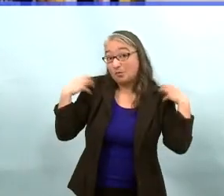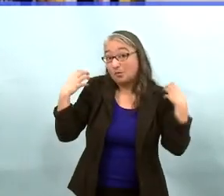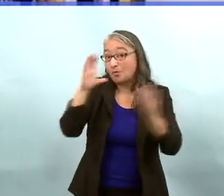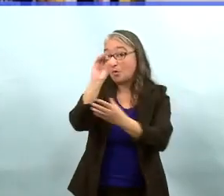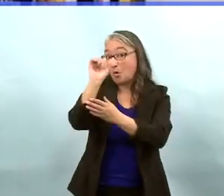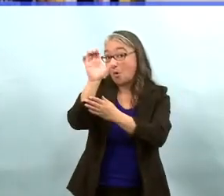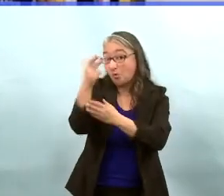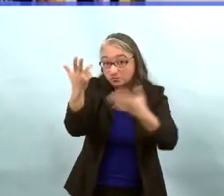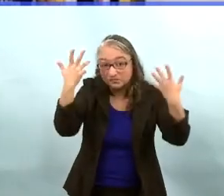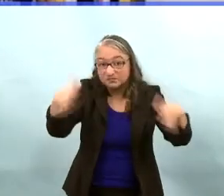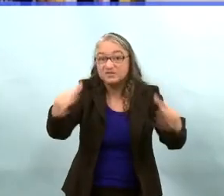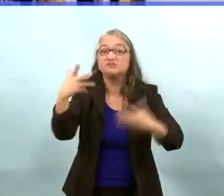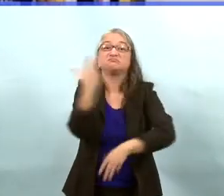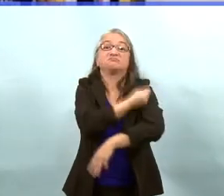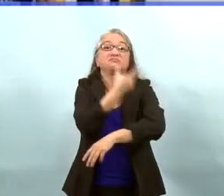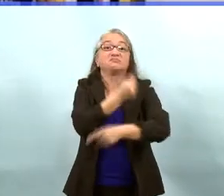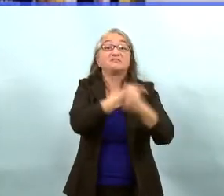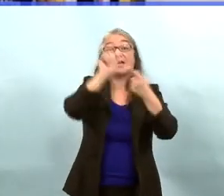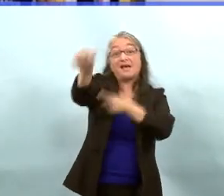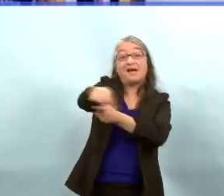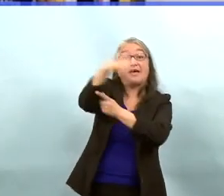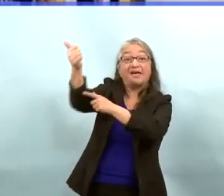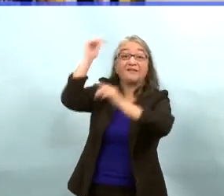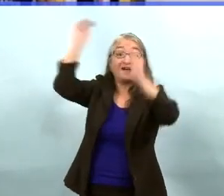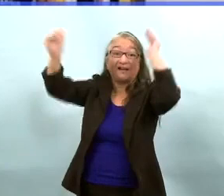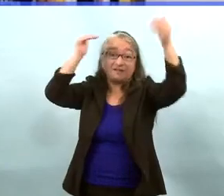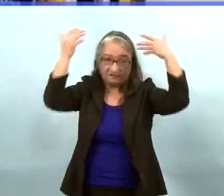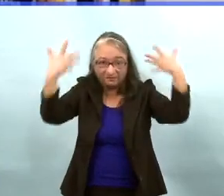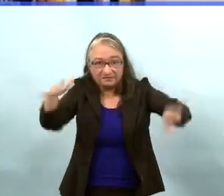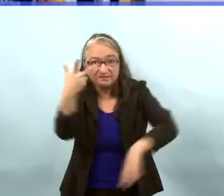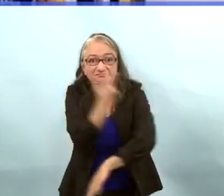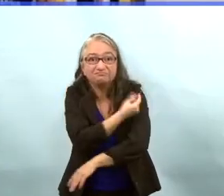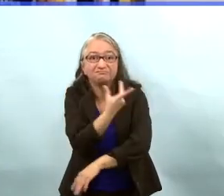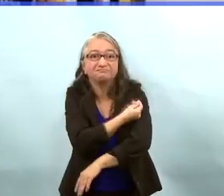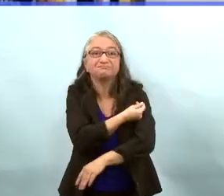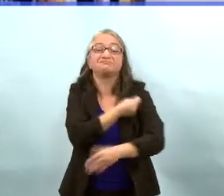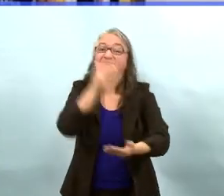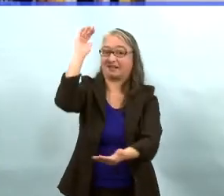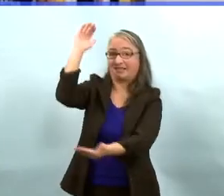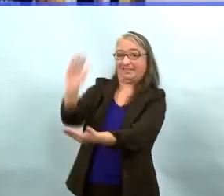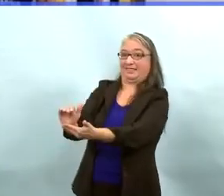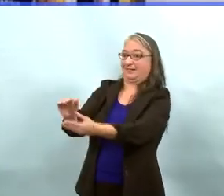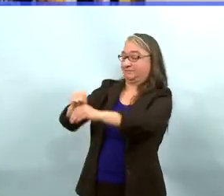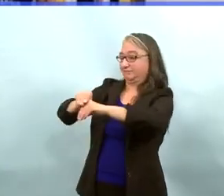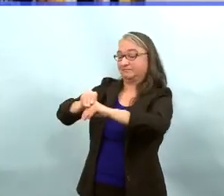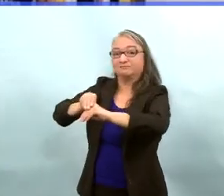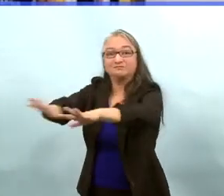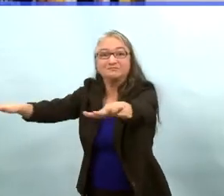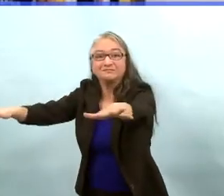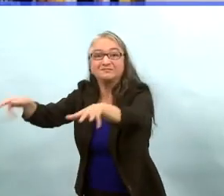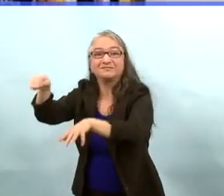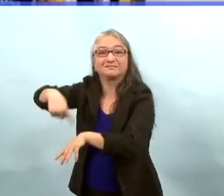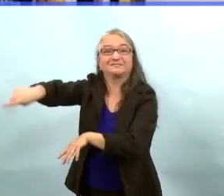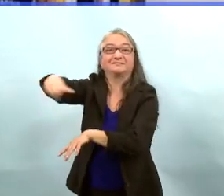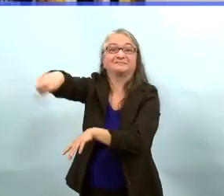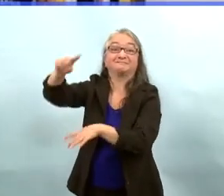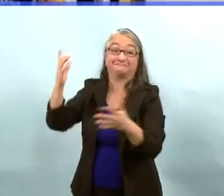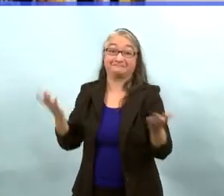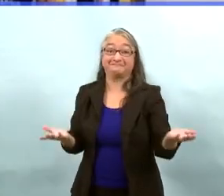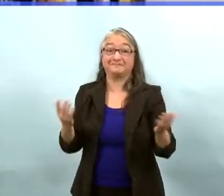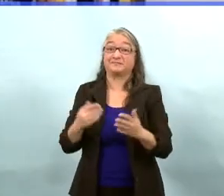vaccinés. Donc, bien entendu, une fois que ce groupe sera vacciné, ça va faire baisser tous les taux d'infection, etc., dans tous les groupes